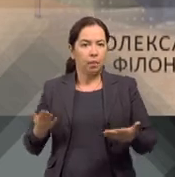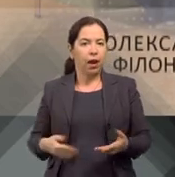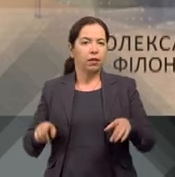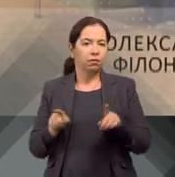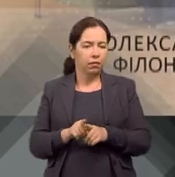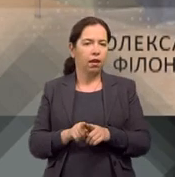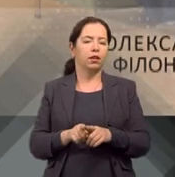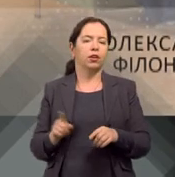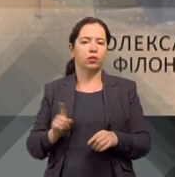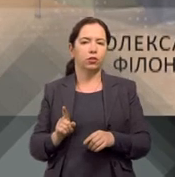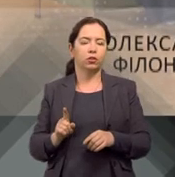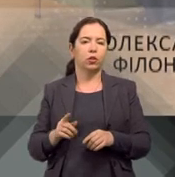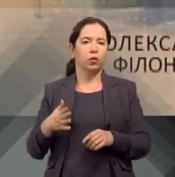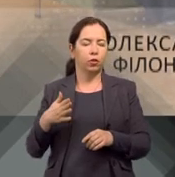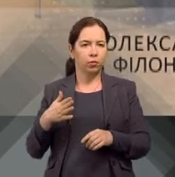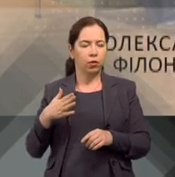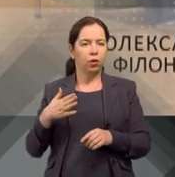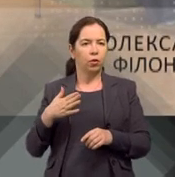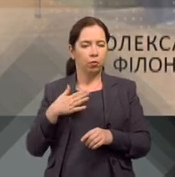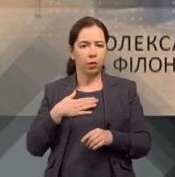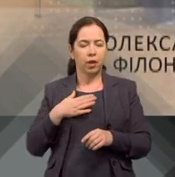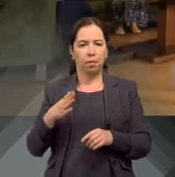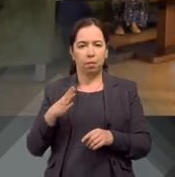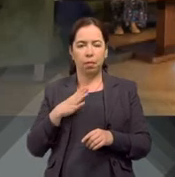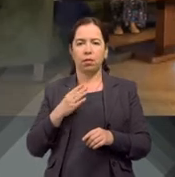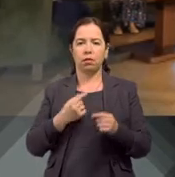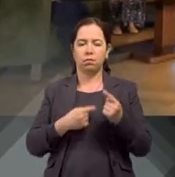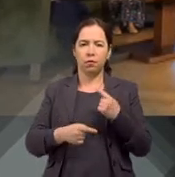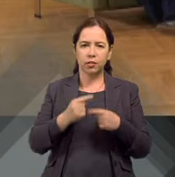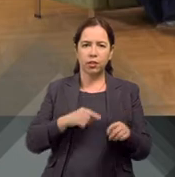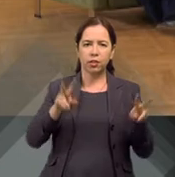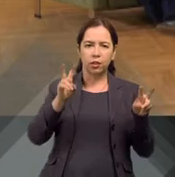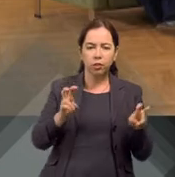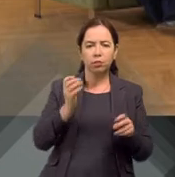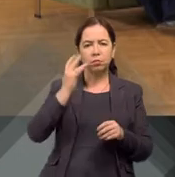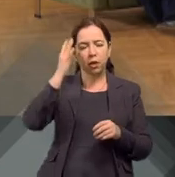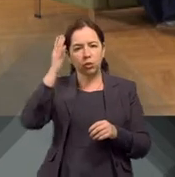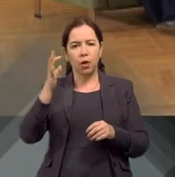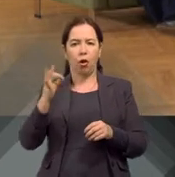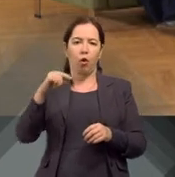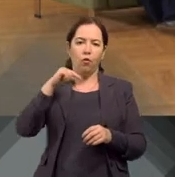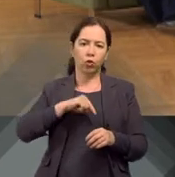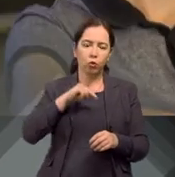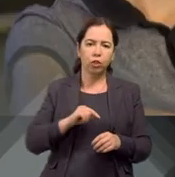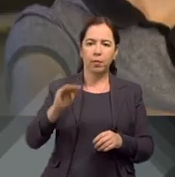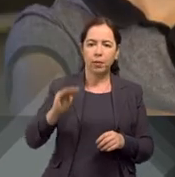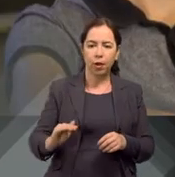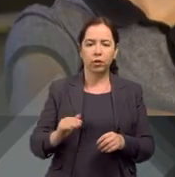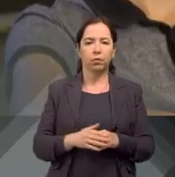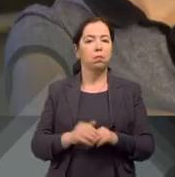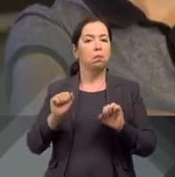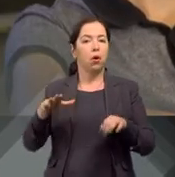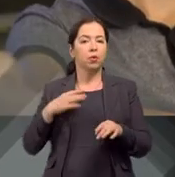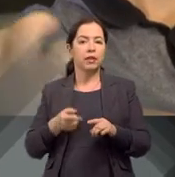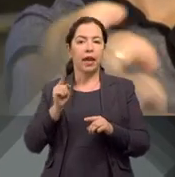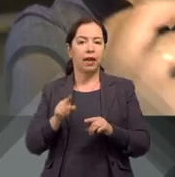время как-то возвращала к себе тема внутреннего ребенка. Может быть, это особенности профессии, то, что я